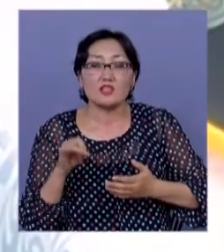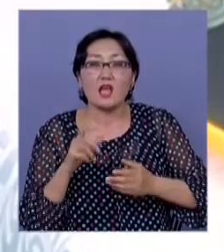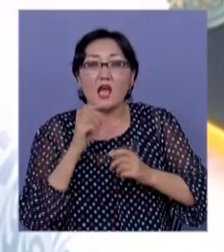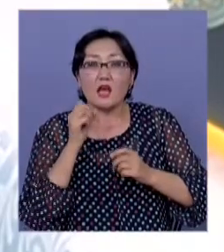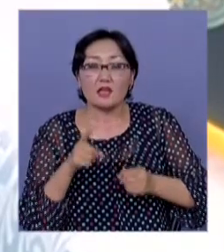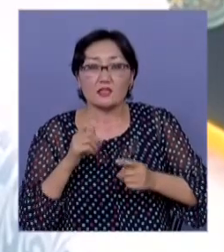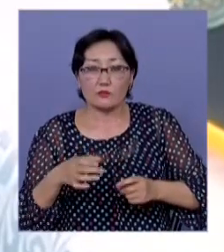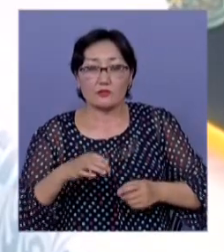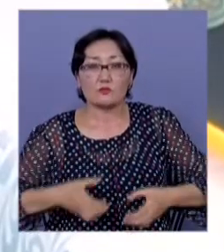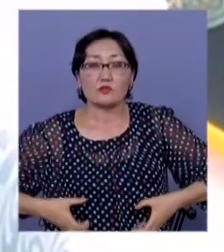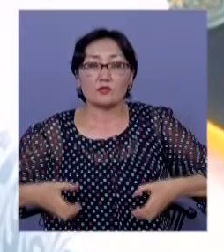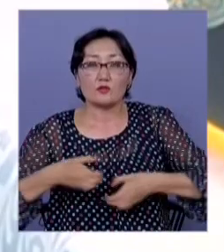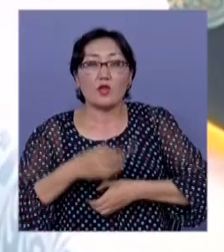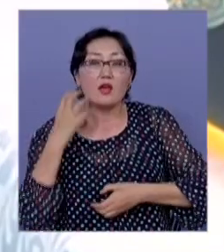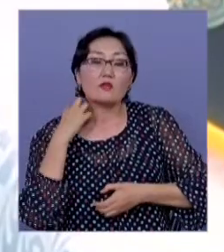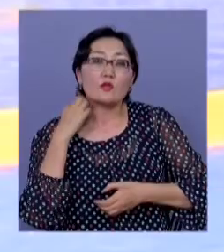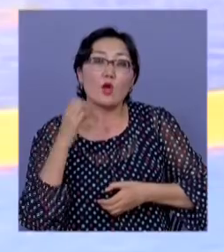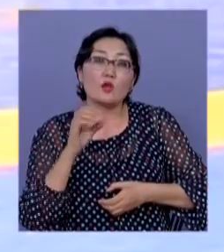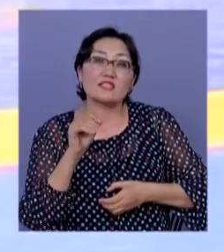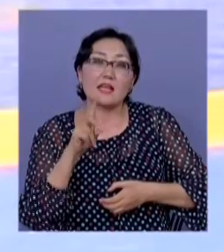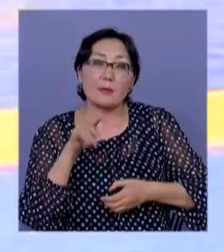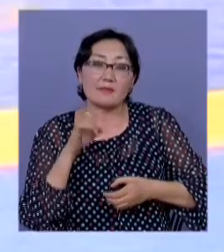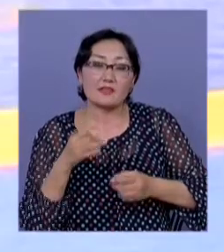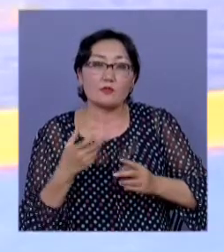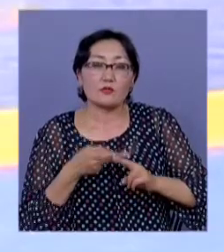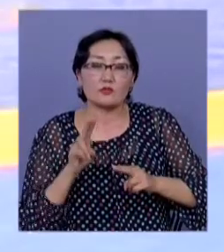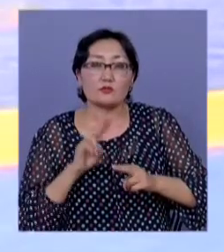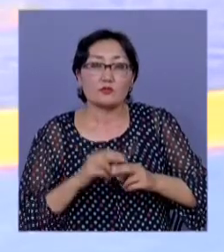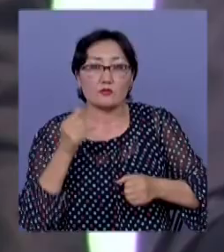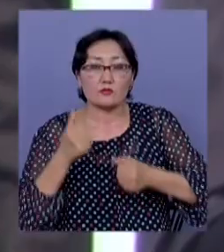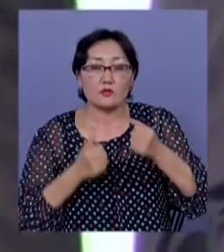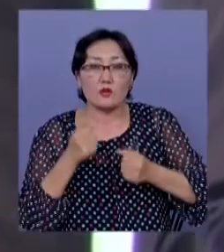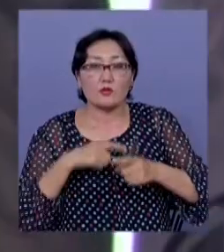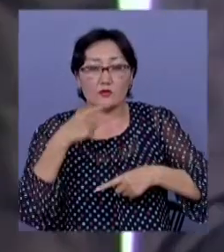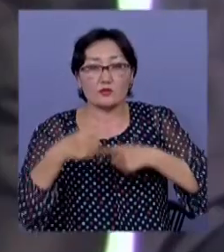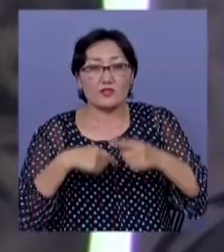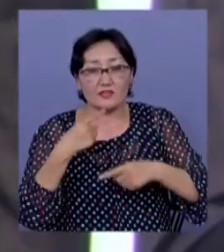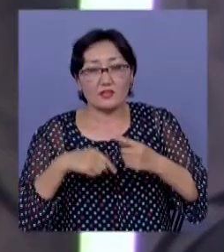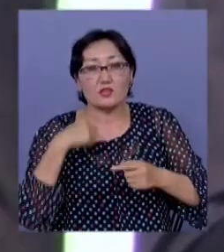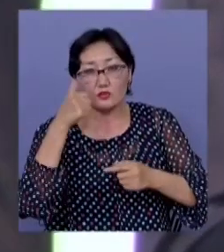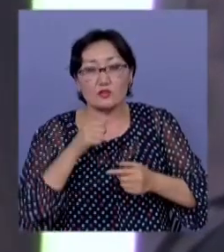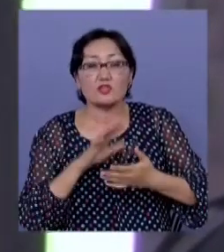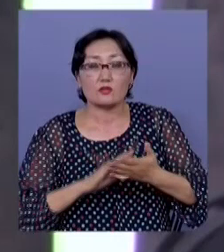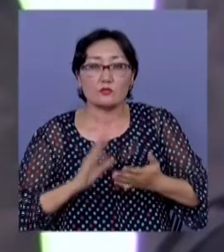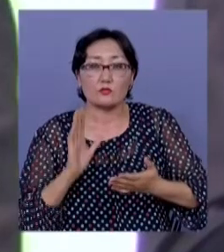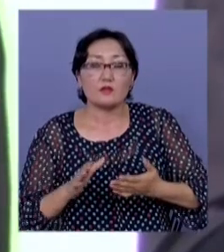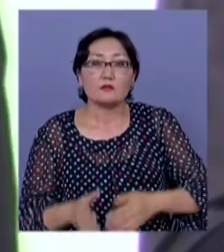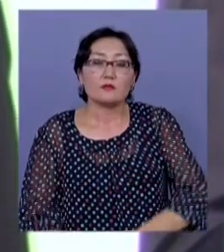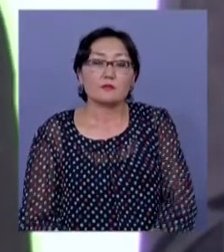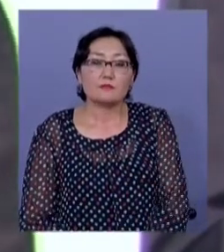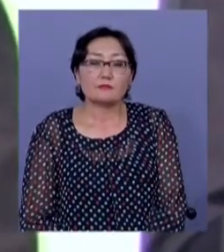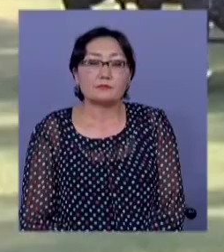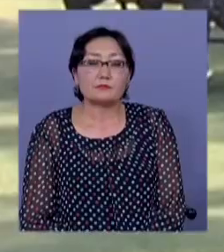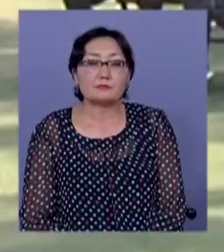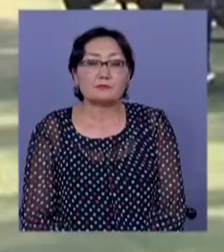белбеудің иегері қызылордалық палуан Нұрым Сәлімгерей атанды. Бұл айтулы жарыс дәстүрге айналып, келер жылы да жалғасын таппақ. Қуан Нұрақын, Ғани